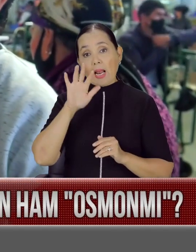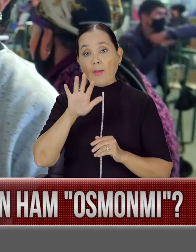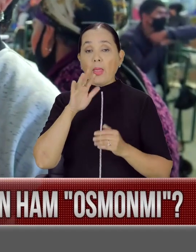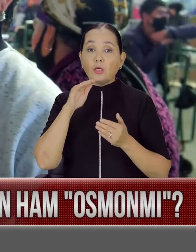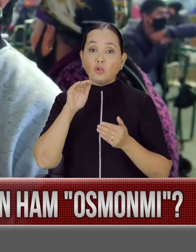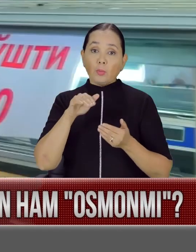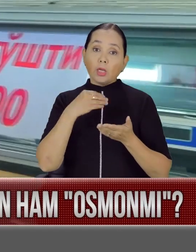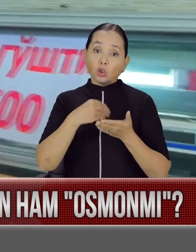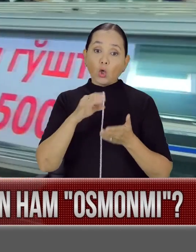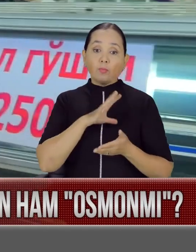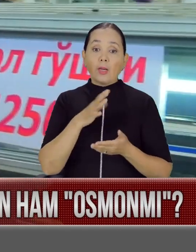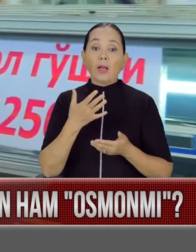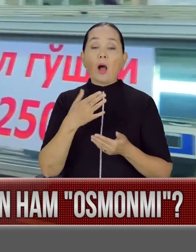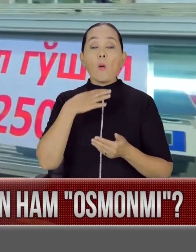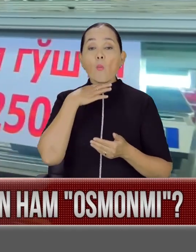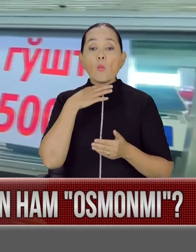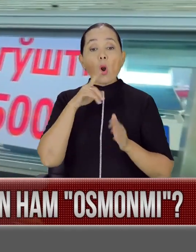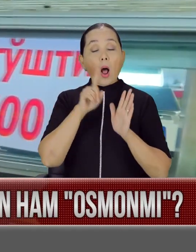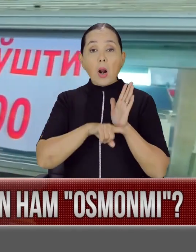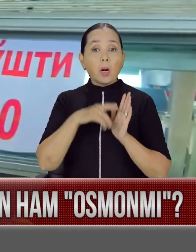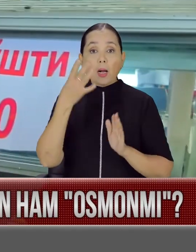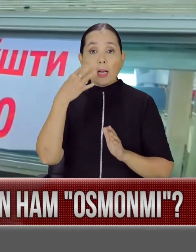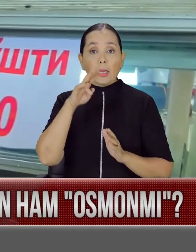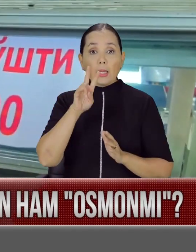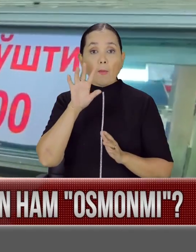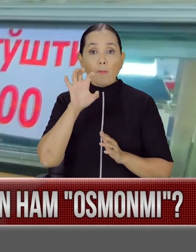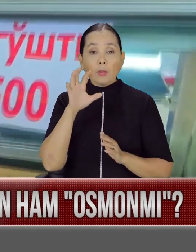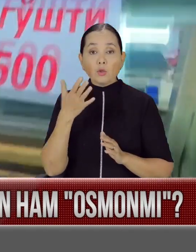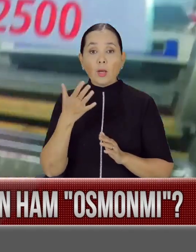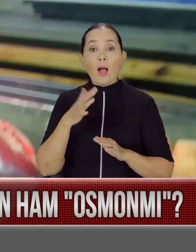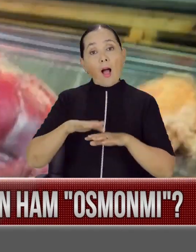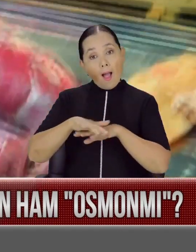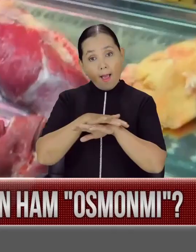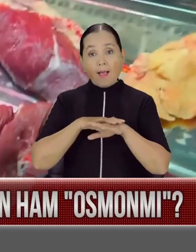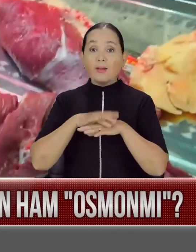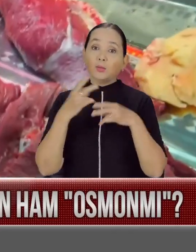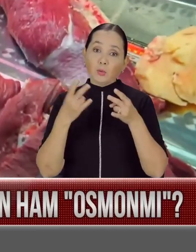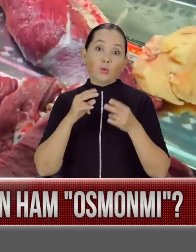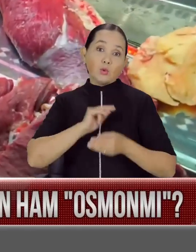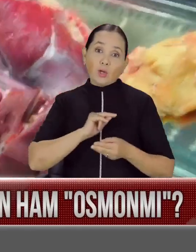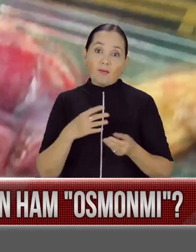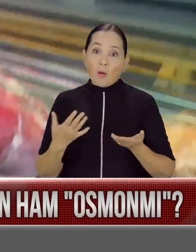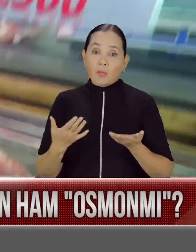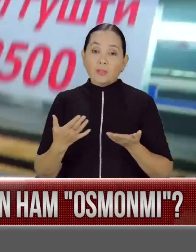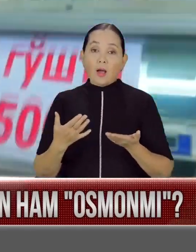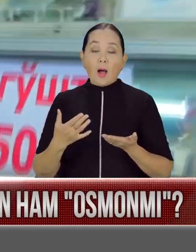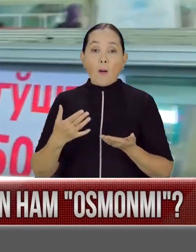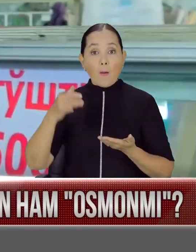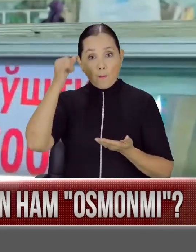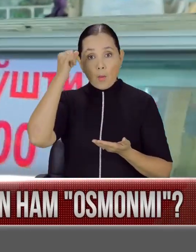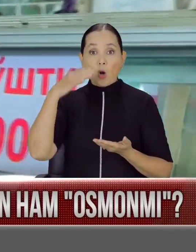mingdan shunaqa olaman. Yaxshi. Sizda go'sht arzon 42,5. Elim yurtim uchun ishlayapsiz? Yo'qmi 25? Yo'q, mol